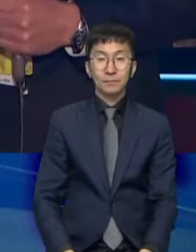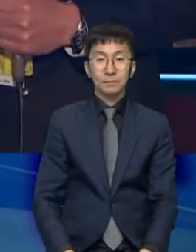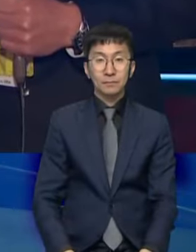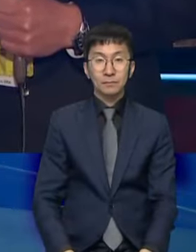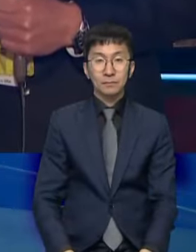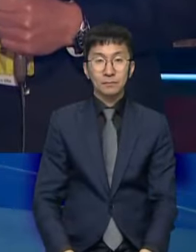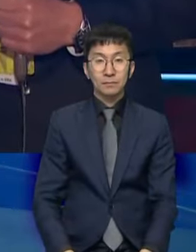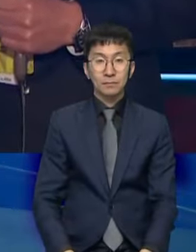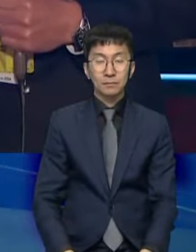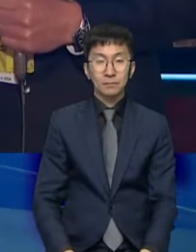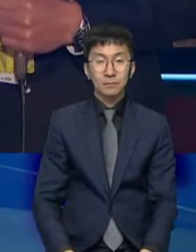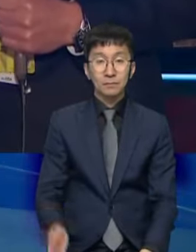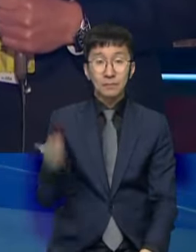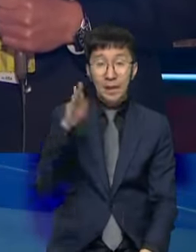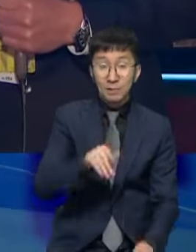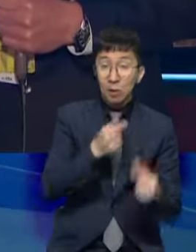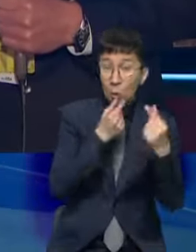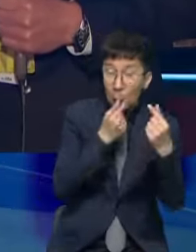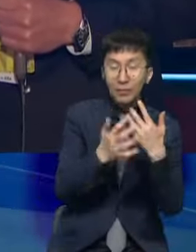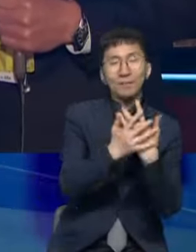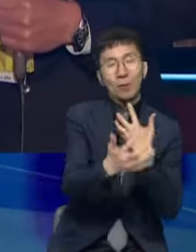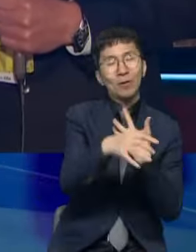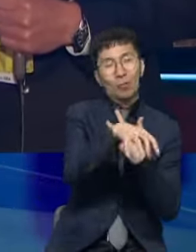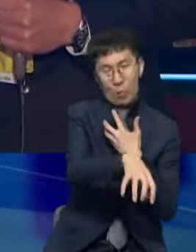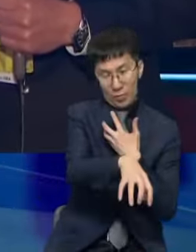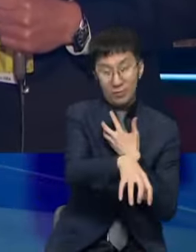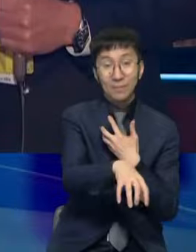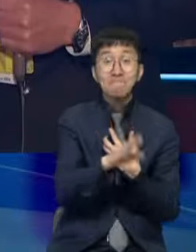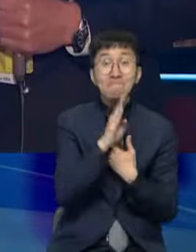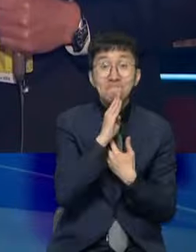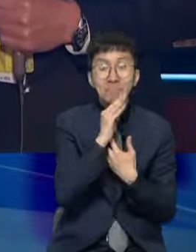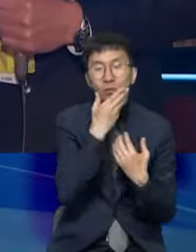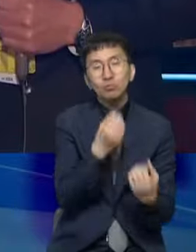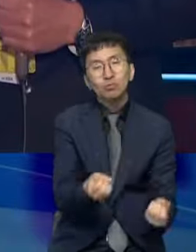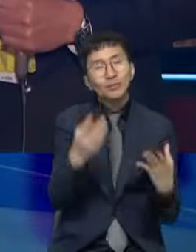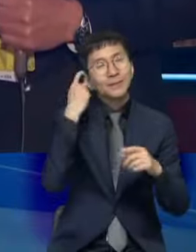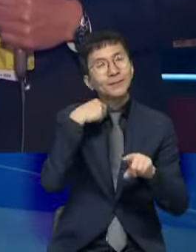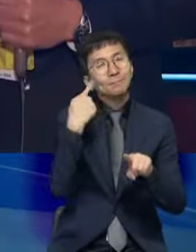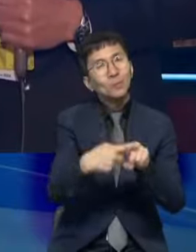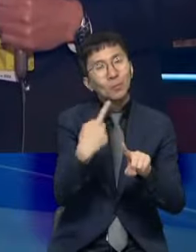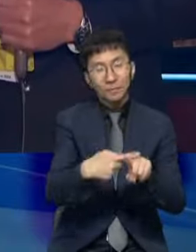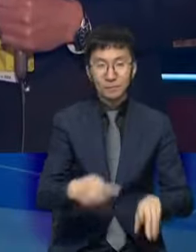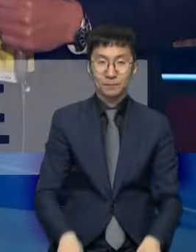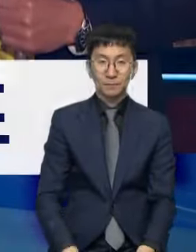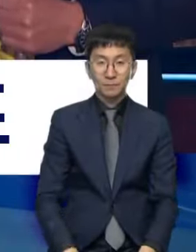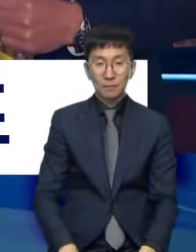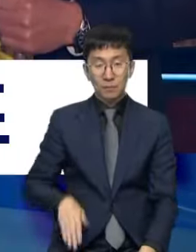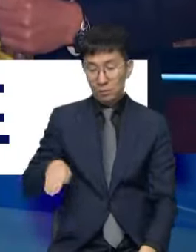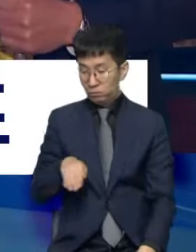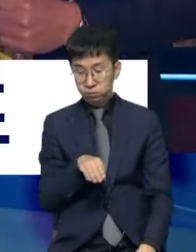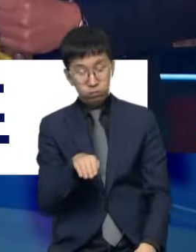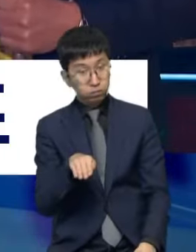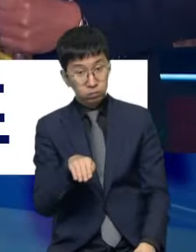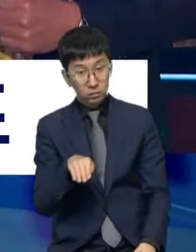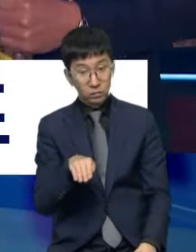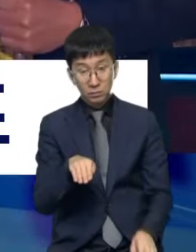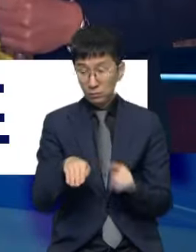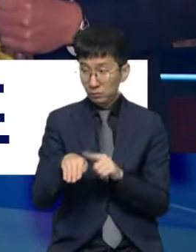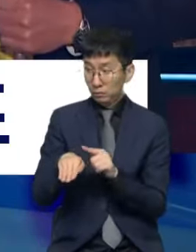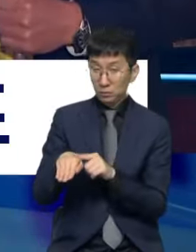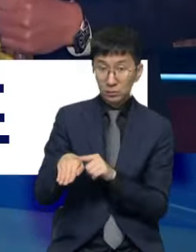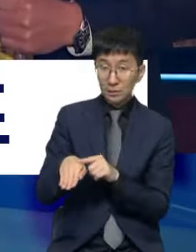하지만 아무래도 공화당 전당대회 기간이다 보니 축제 분위기를 많이 느낄 수 있었는데요. 차를 타고 가다가 취재진을 보고